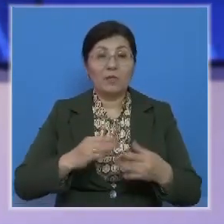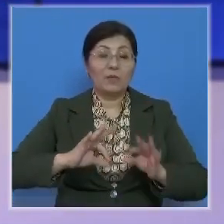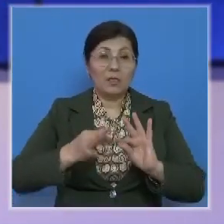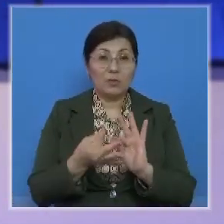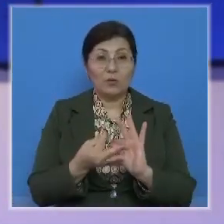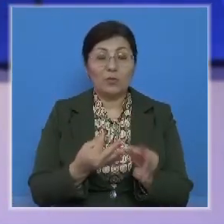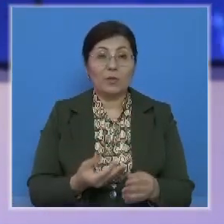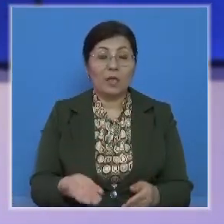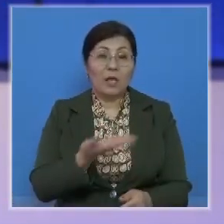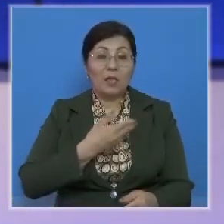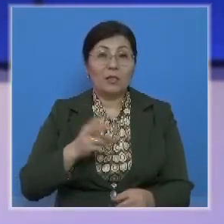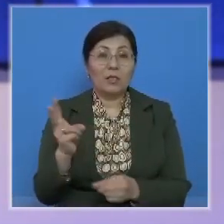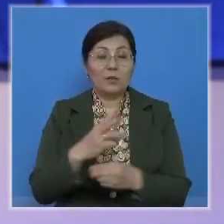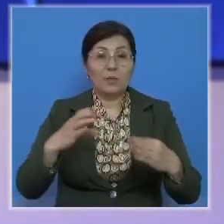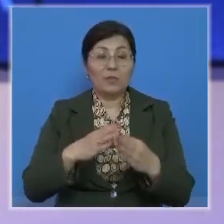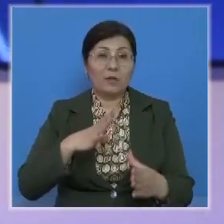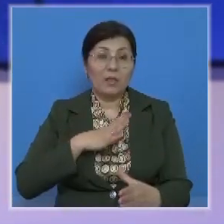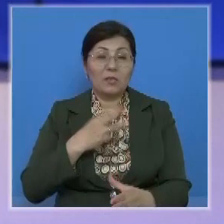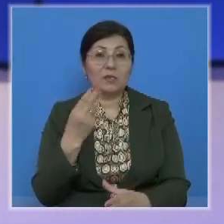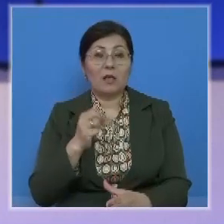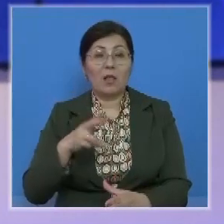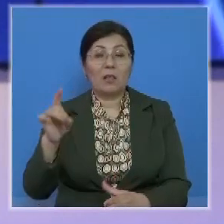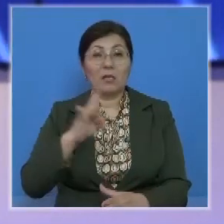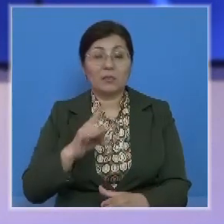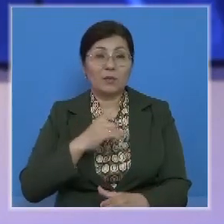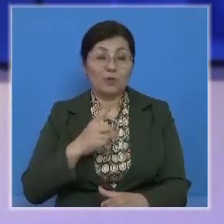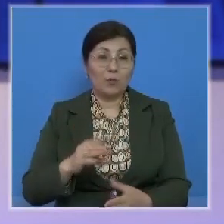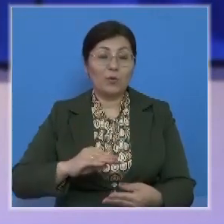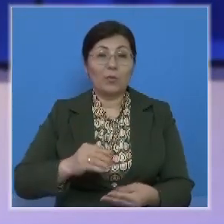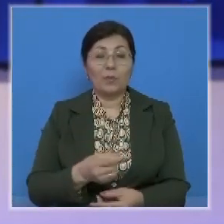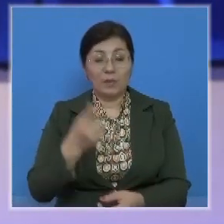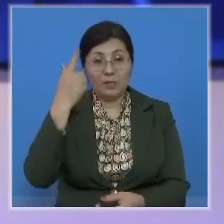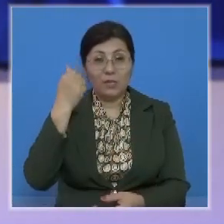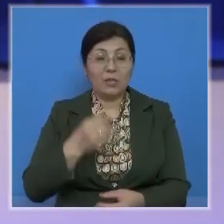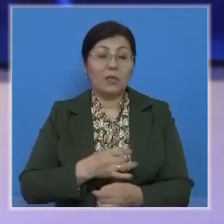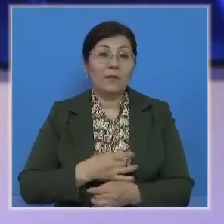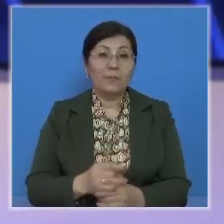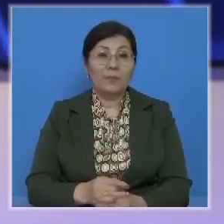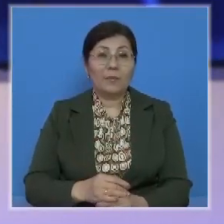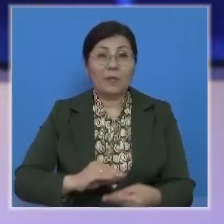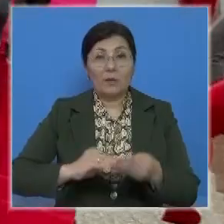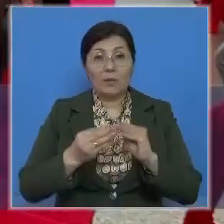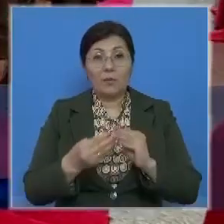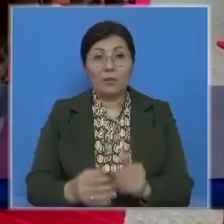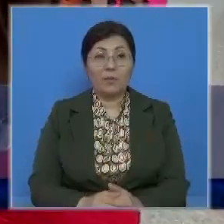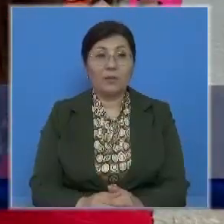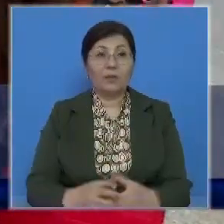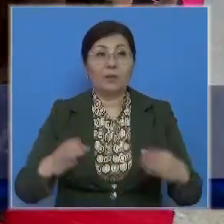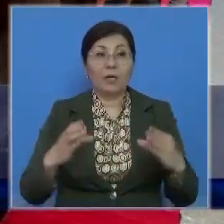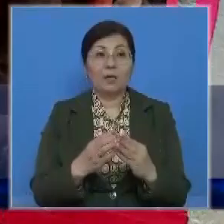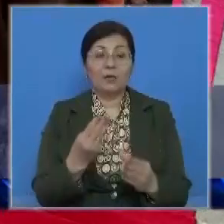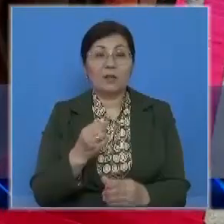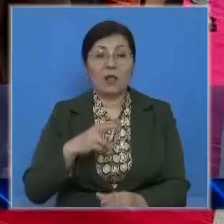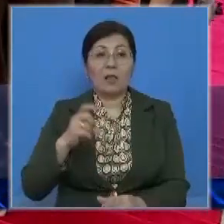задача. Наша съемочная группа посетила Шалкарский район, чтобы узнать о проблемах непрофессиональных актеров. Коллектив